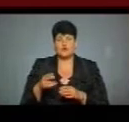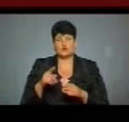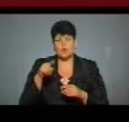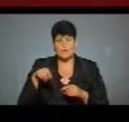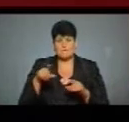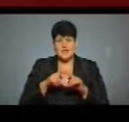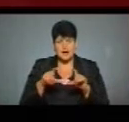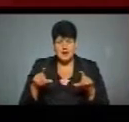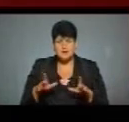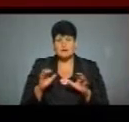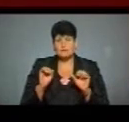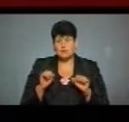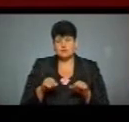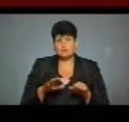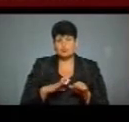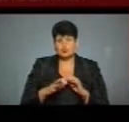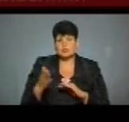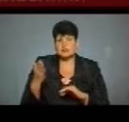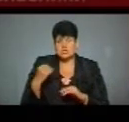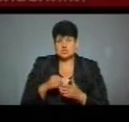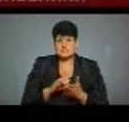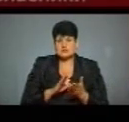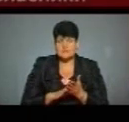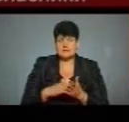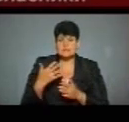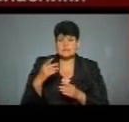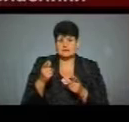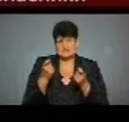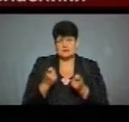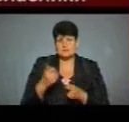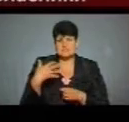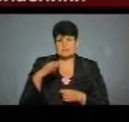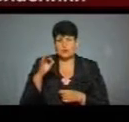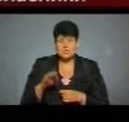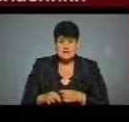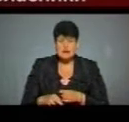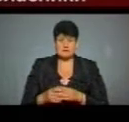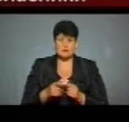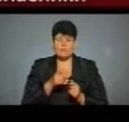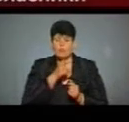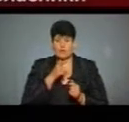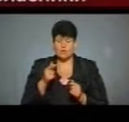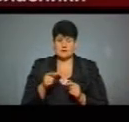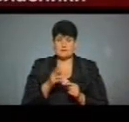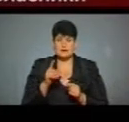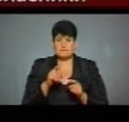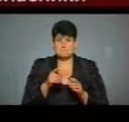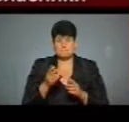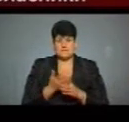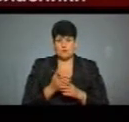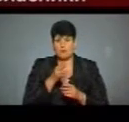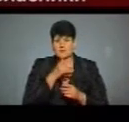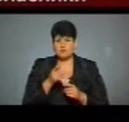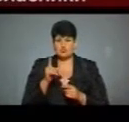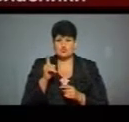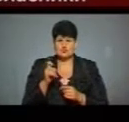автомобіль в Україні можна було зі знижкою у 50%. Протягом пільгового періоду розмитнили понад 124